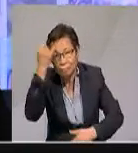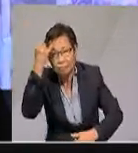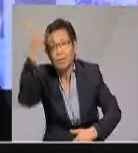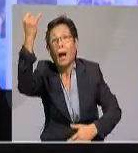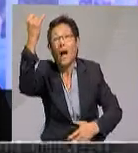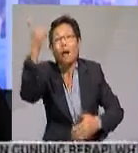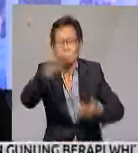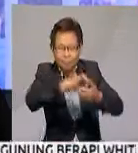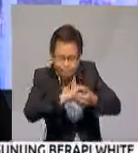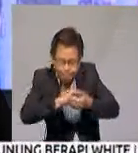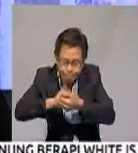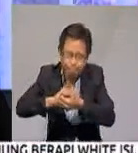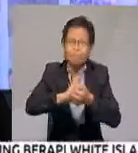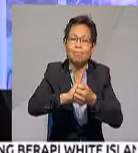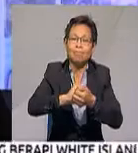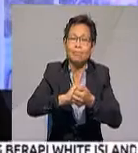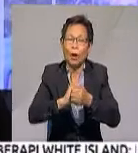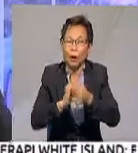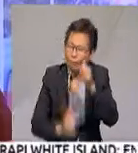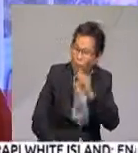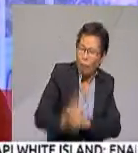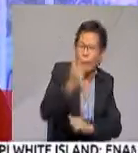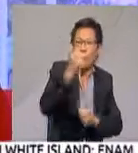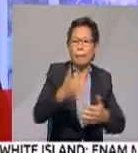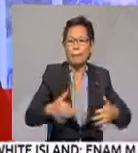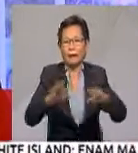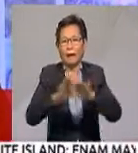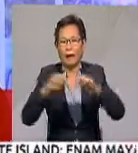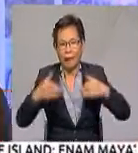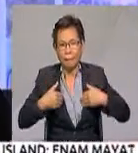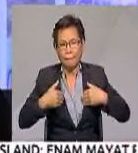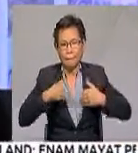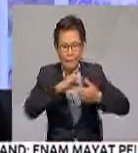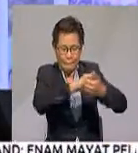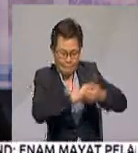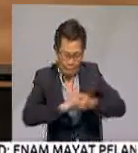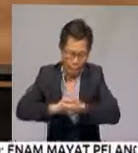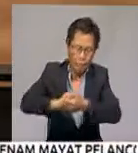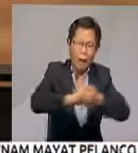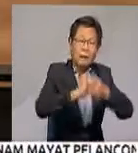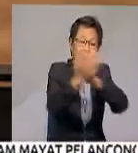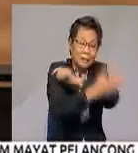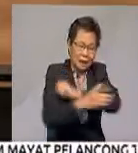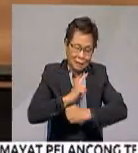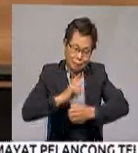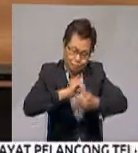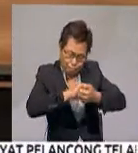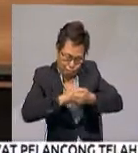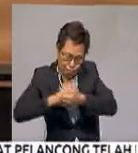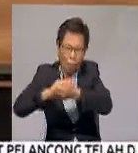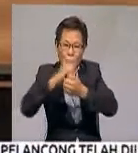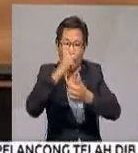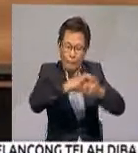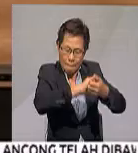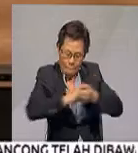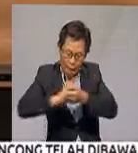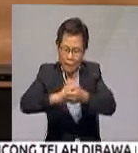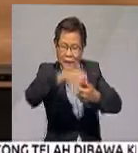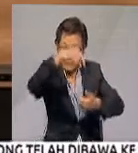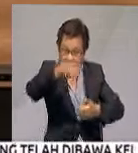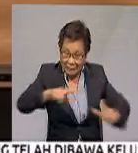supaya bersatu dan yang paling penting ya, mengadakan pakatan sesama mereka ini, kerana pakatan inilah yang